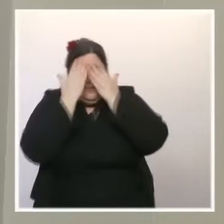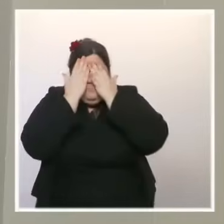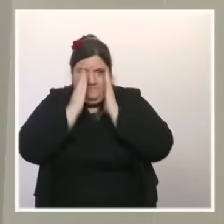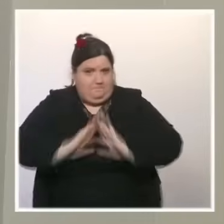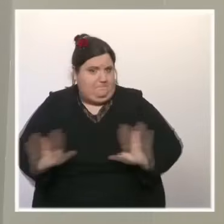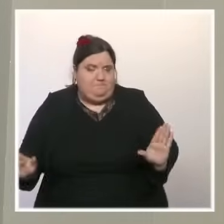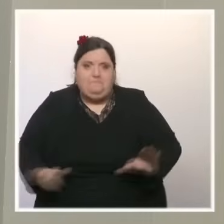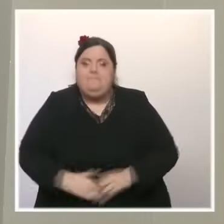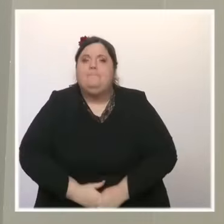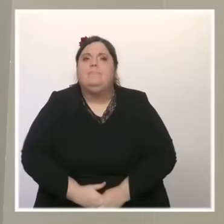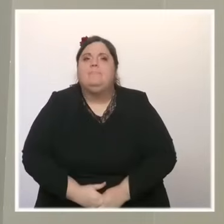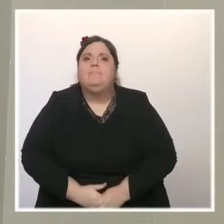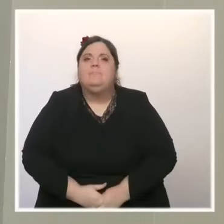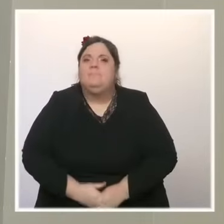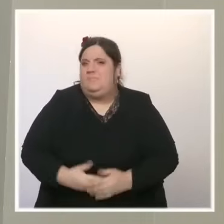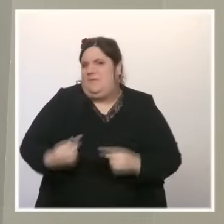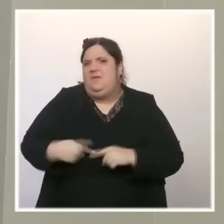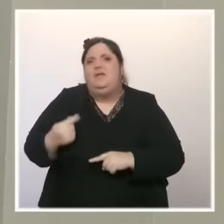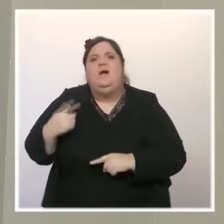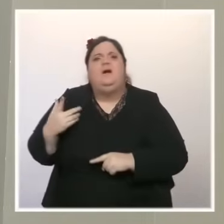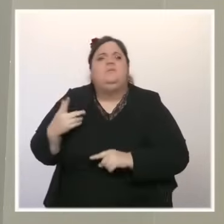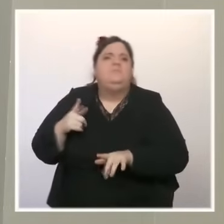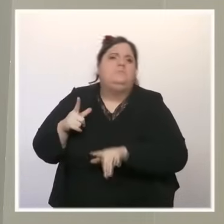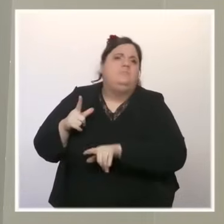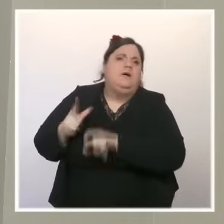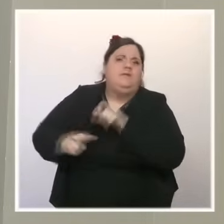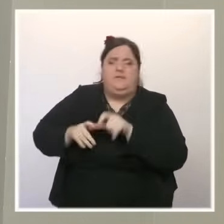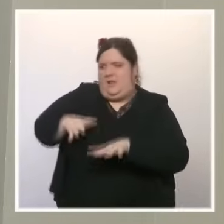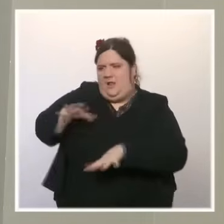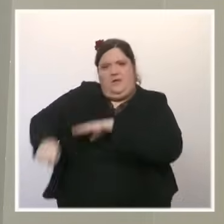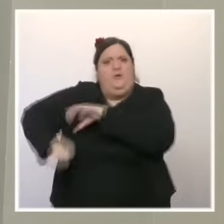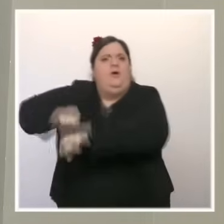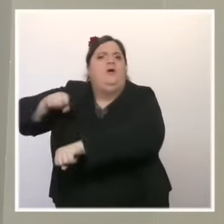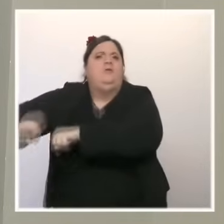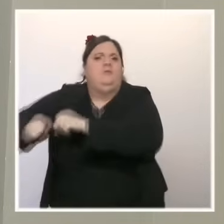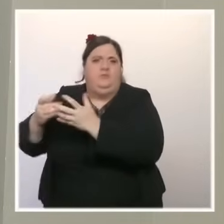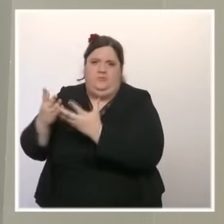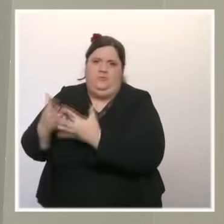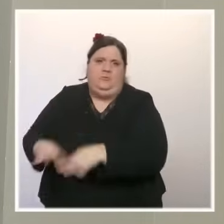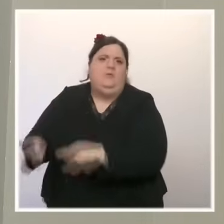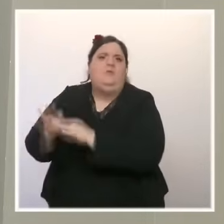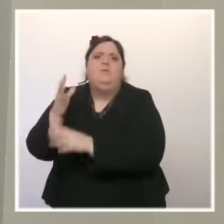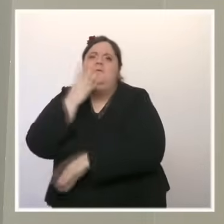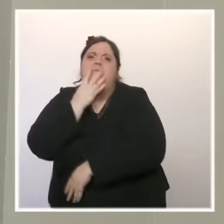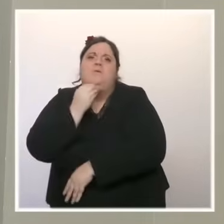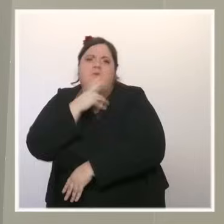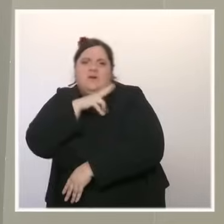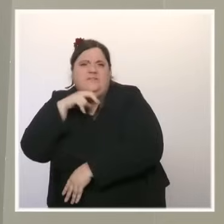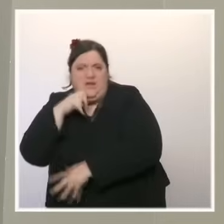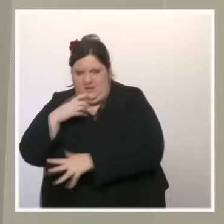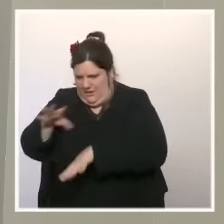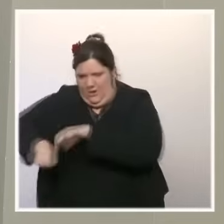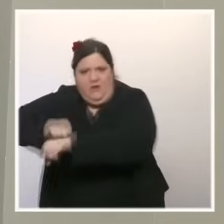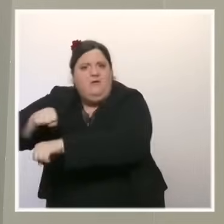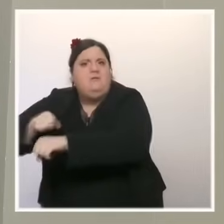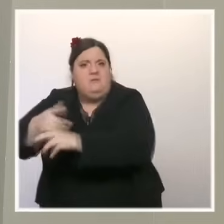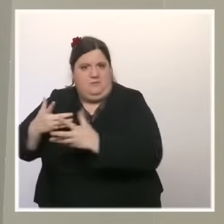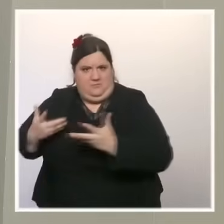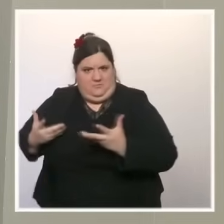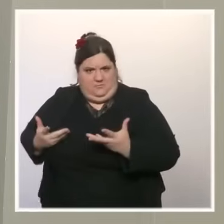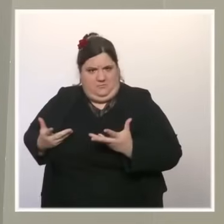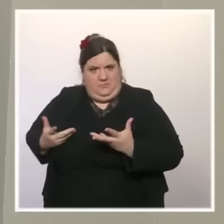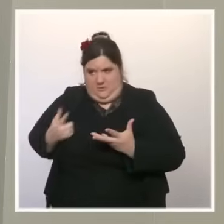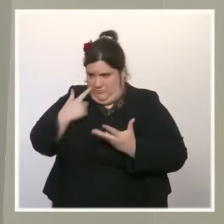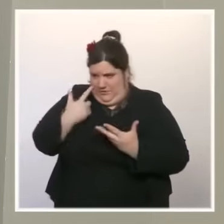vingtaine de colons annoncés hier, des colons qualifiés d'extrémites par la France, la colonisation en elle-même est contraire aux droits